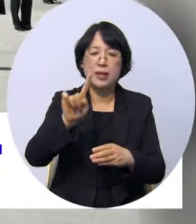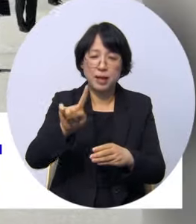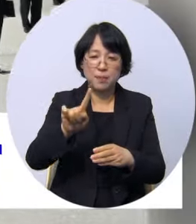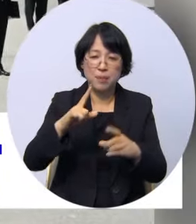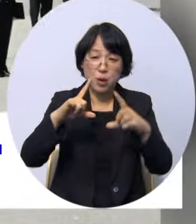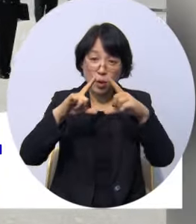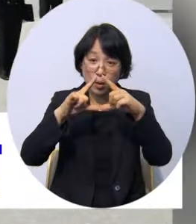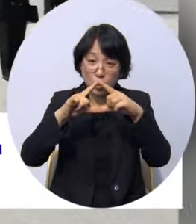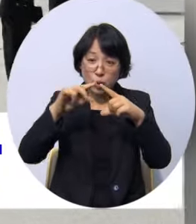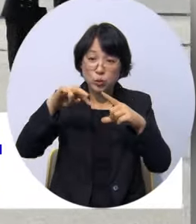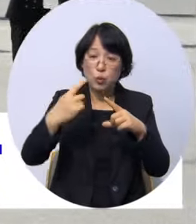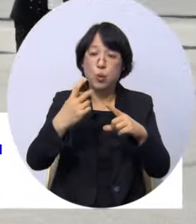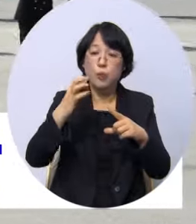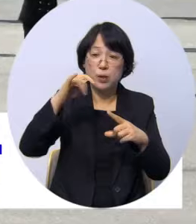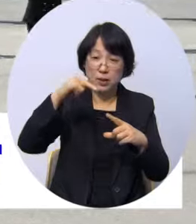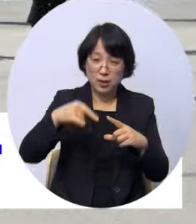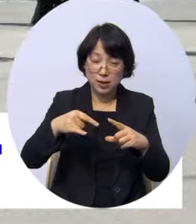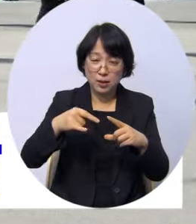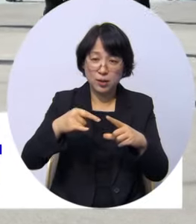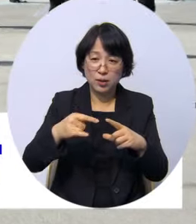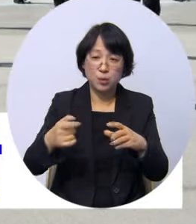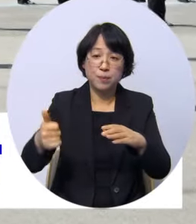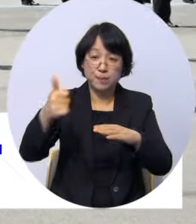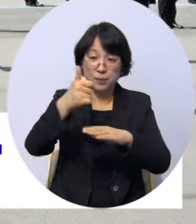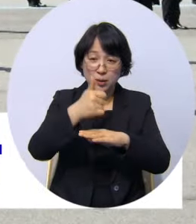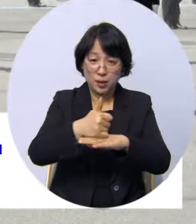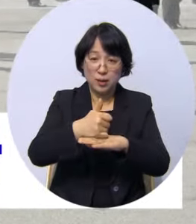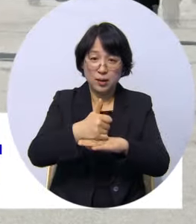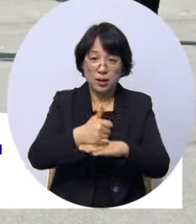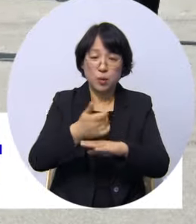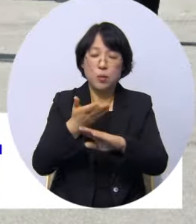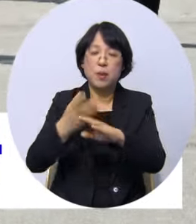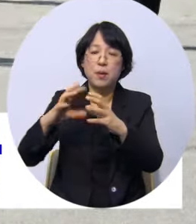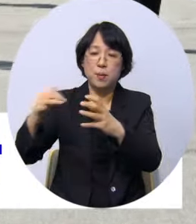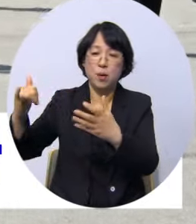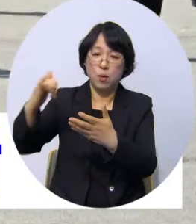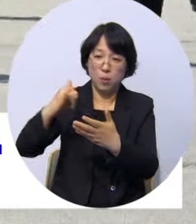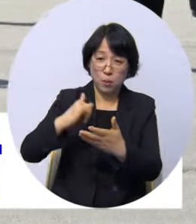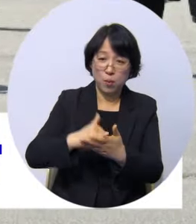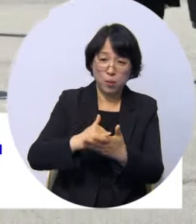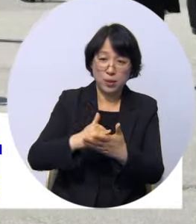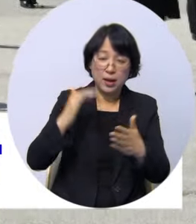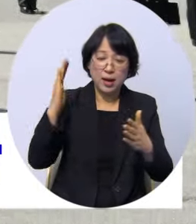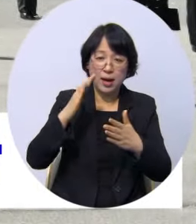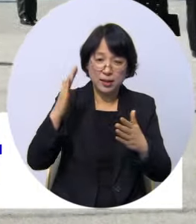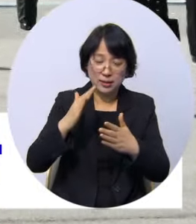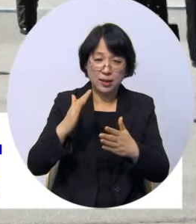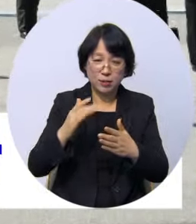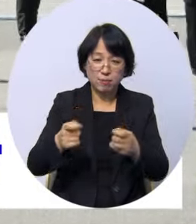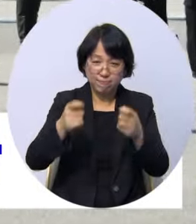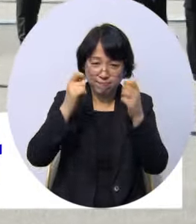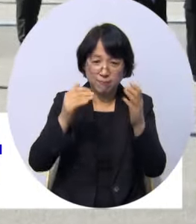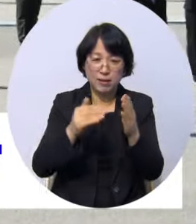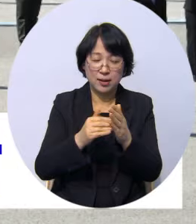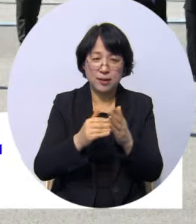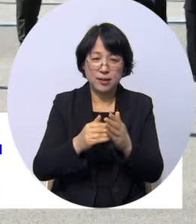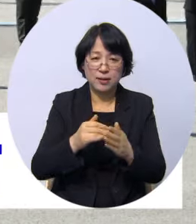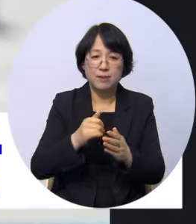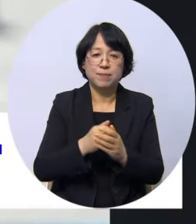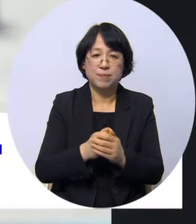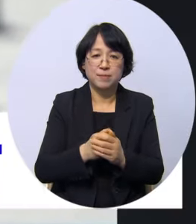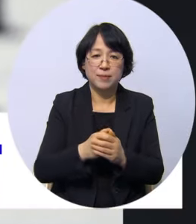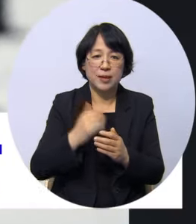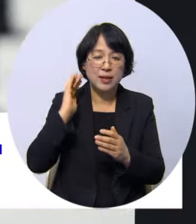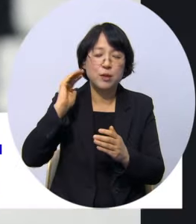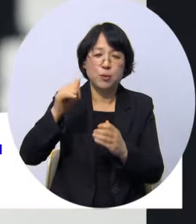임관했고 외국군 수 학생 세 명도 함께 졸업했습니다 가장 우수한 성적을 거둔 이영준 해군 소위는 대통령상을